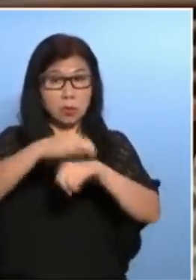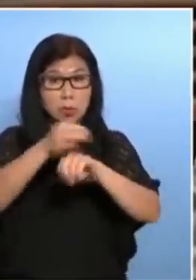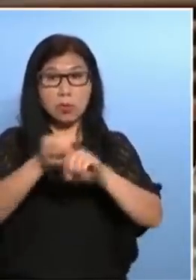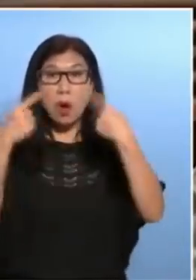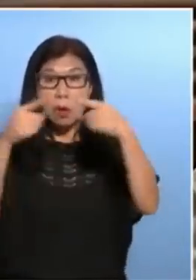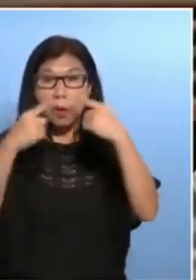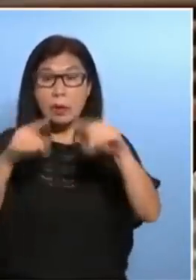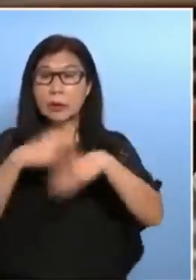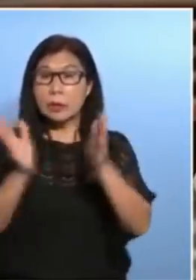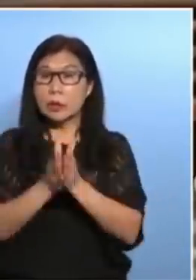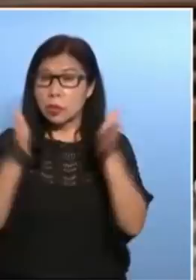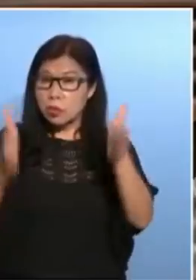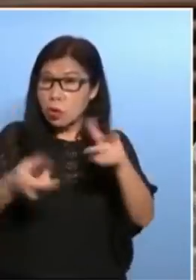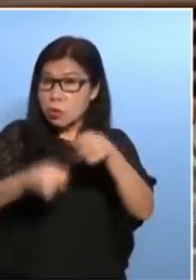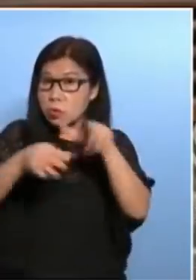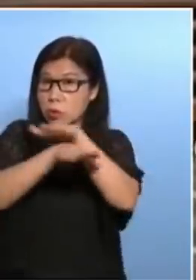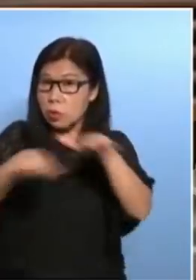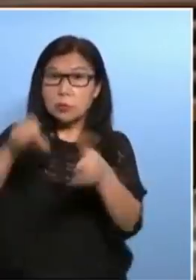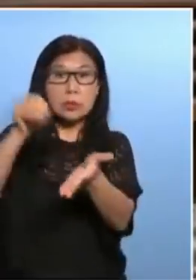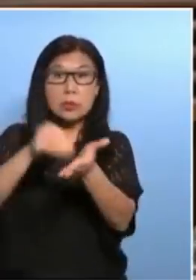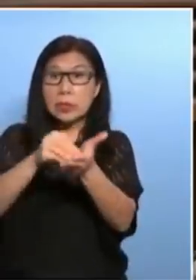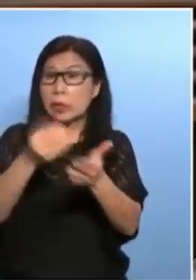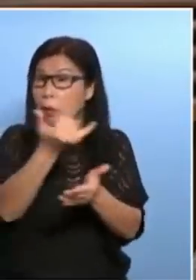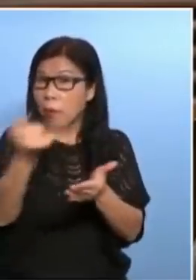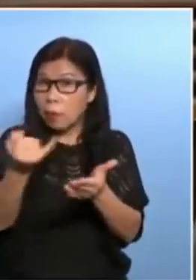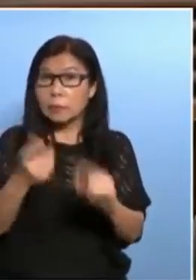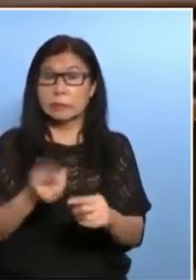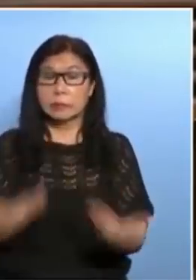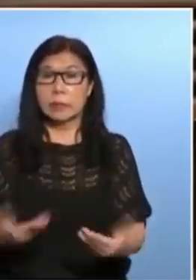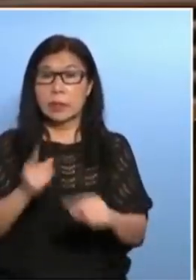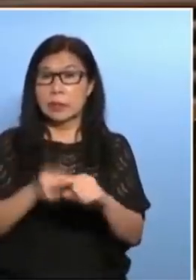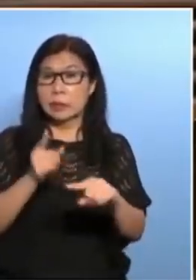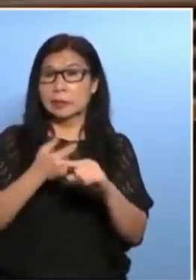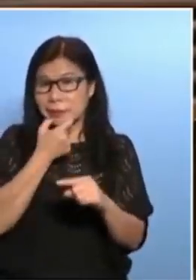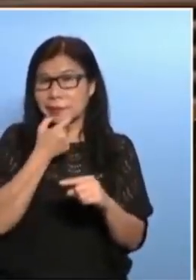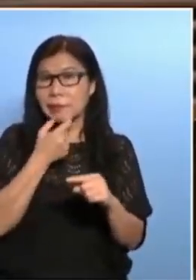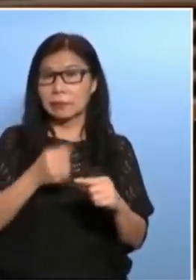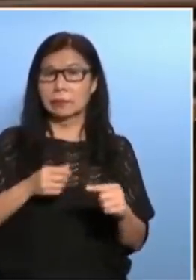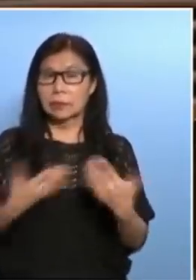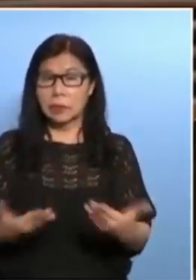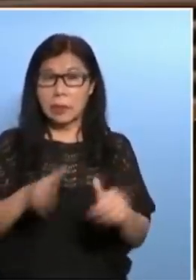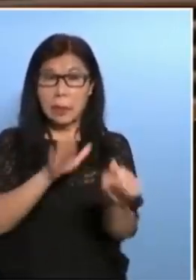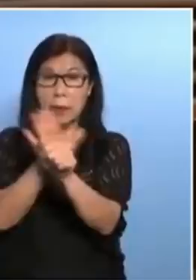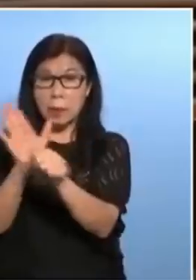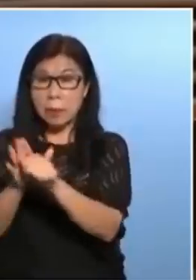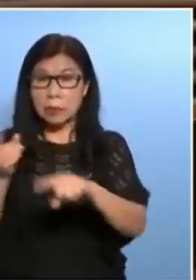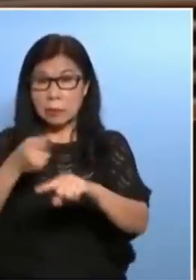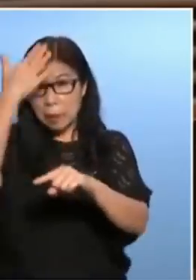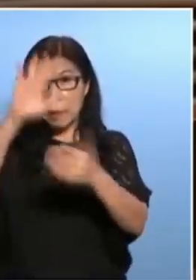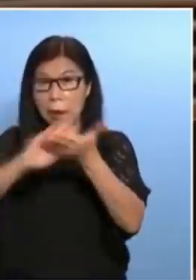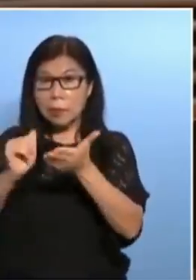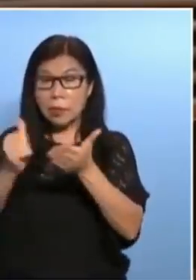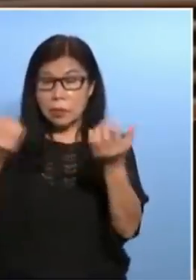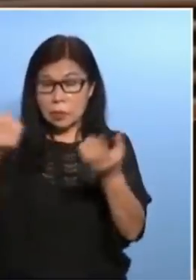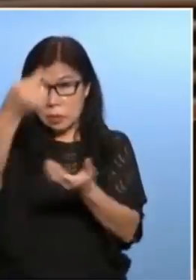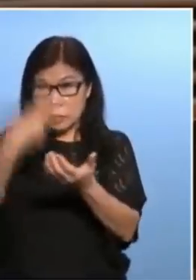更加難以有客觀嘅標準去判斷。而更加可笑的是什麼呢？用來協助你去理解條文字